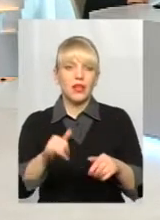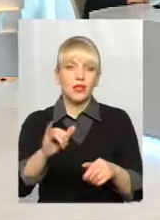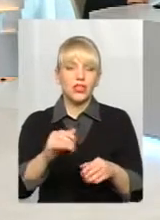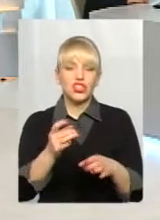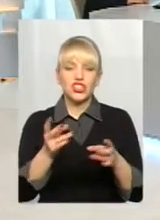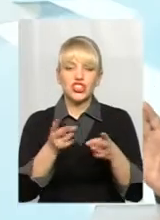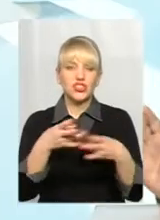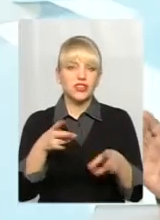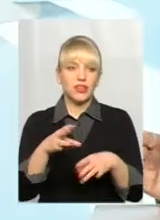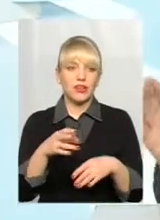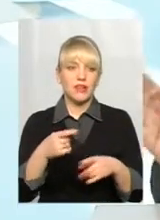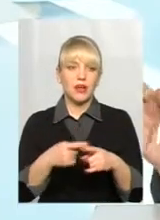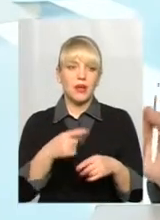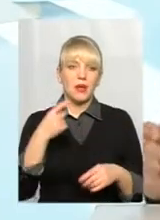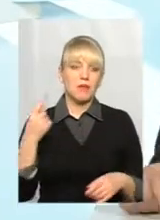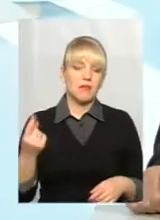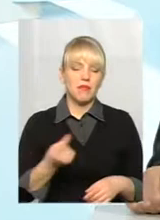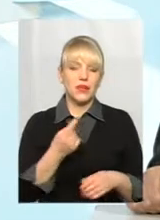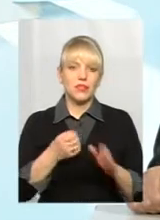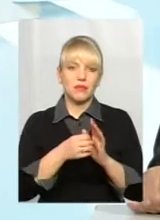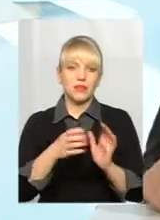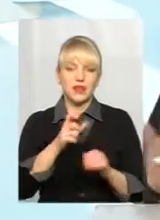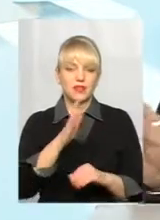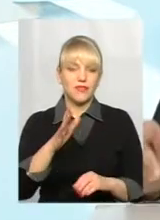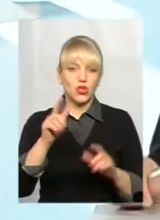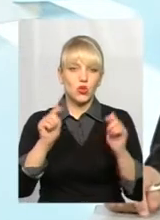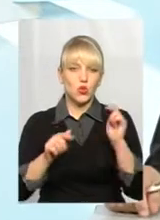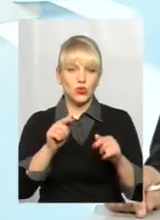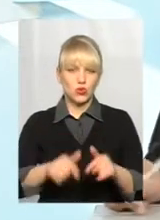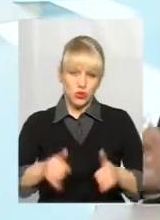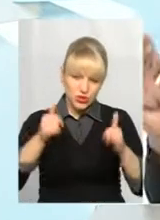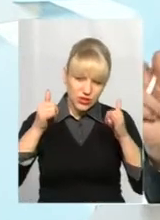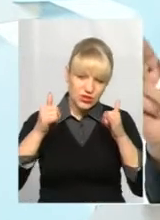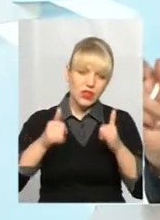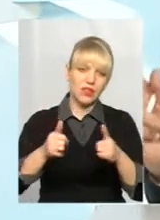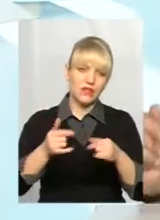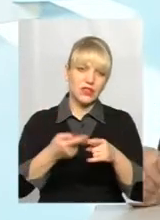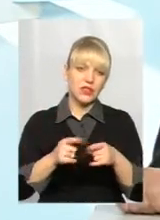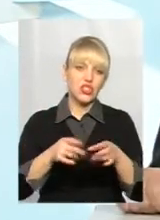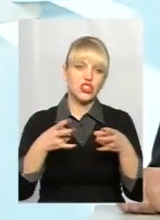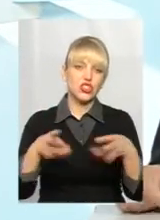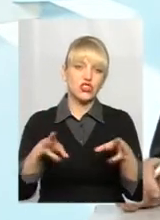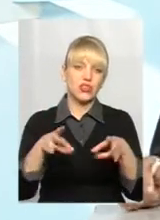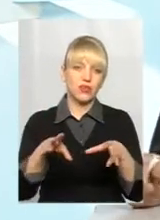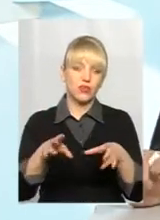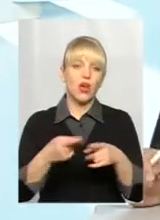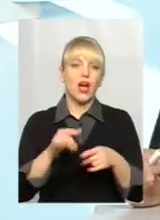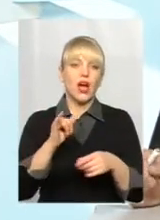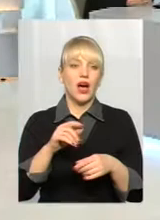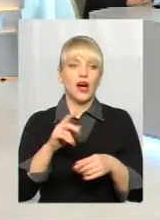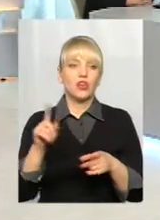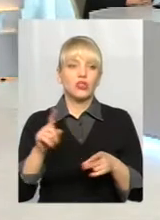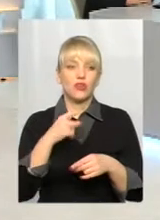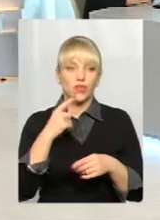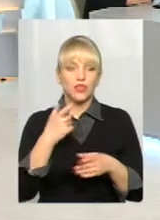перші 15 хвилин дощу. От перші 15, йде зливо, потім більш-менш нормально. Ми можемо вже говорити про забруднення ґрунтових вод.